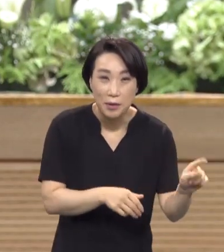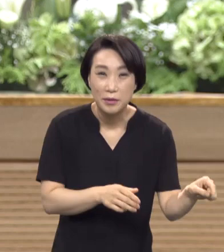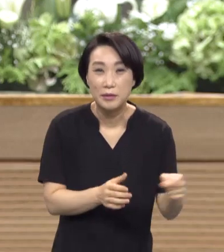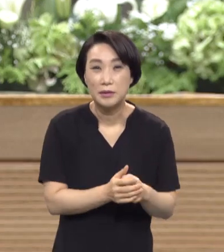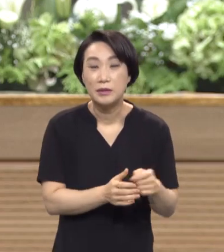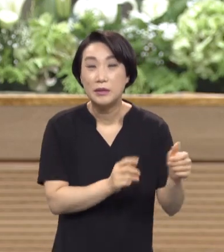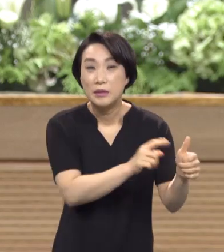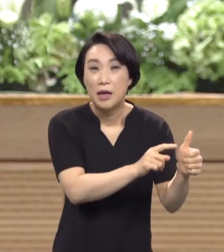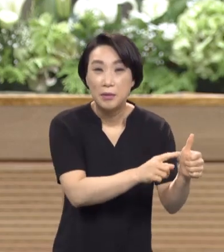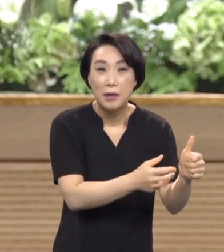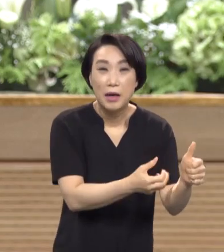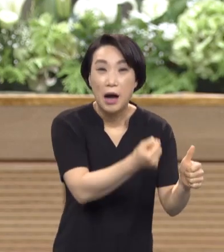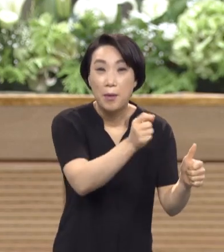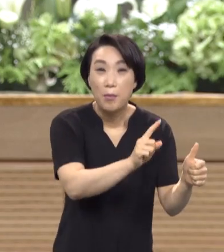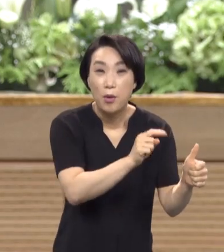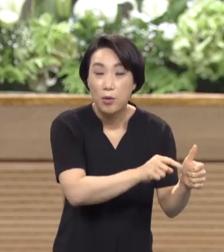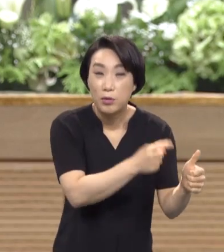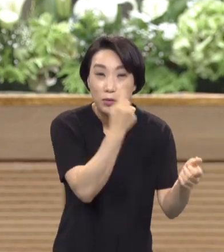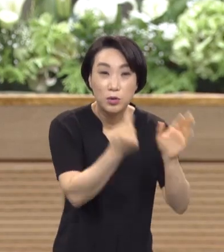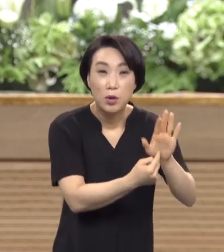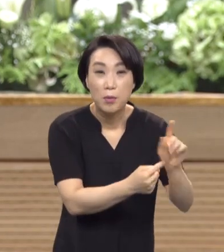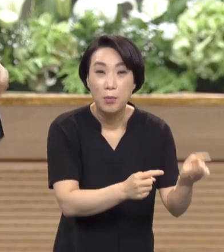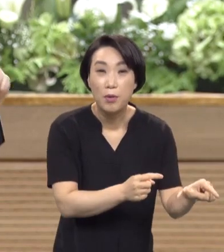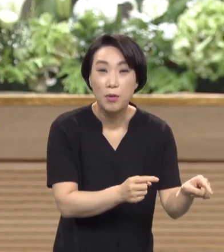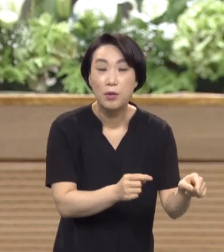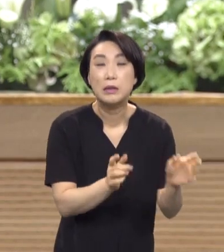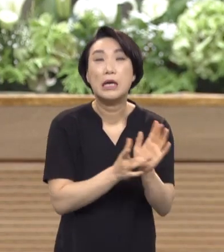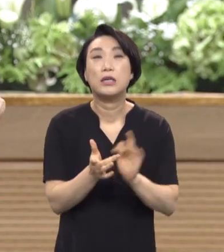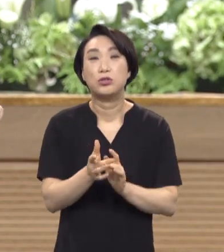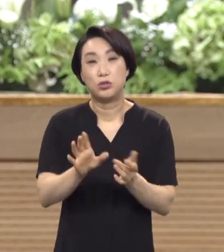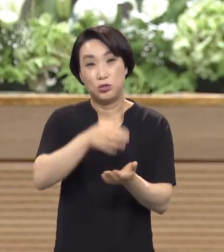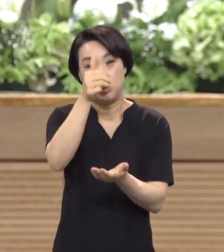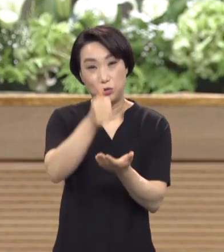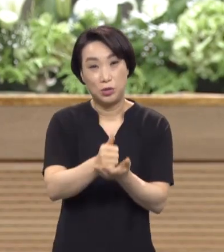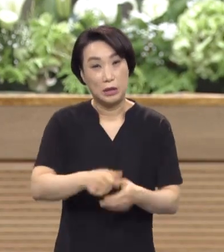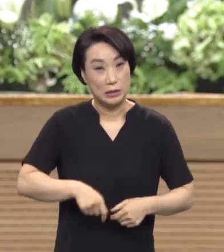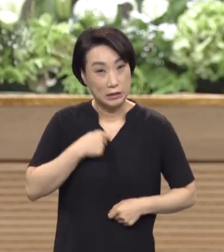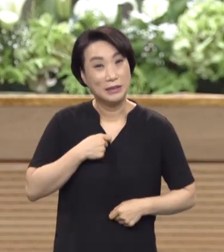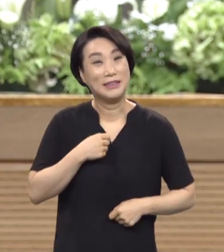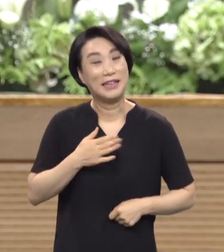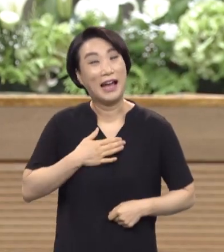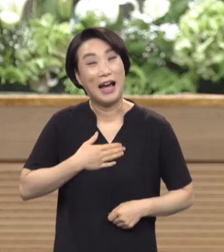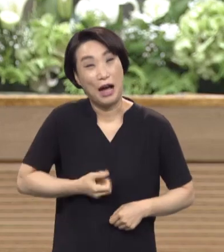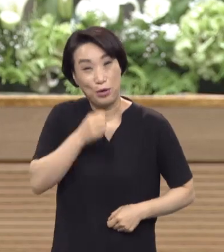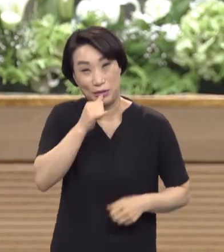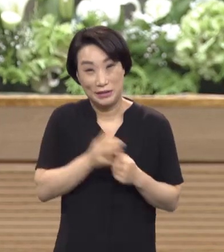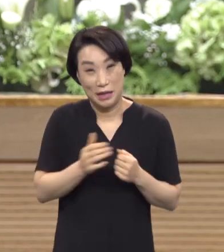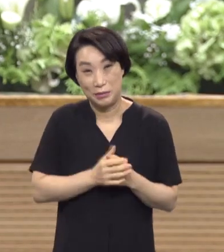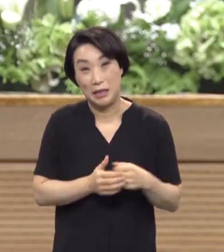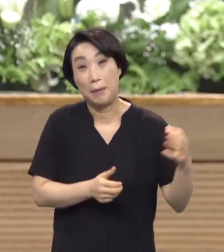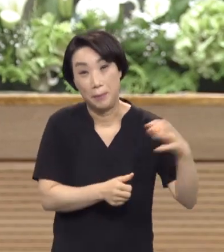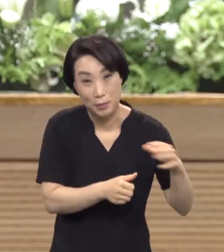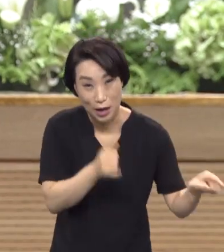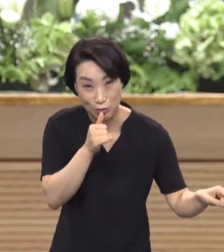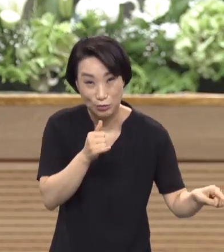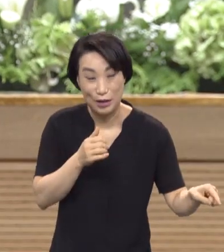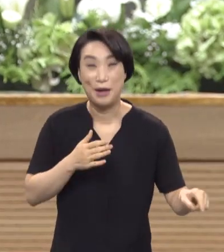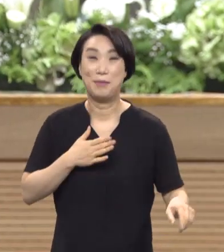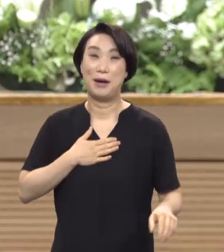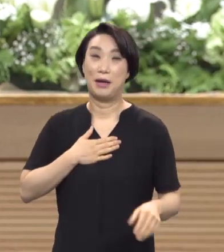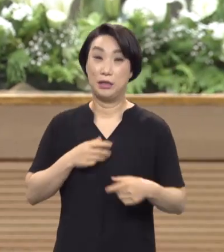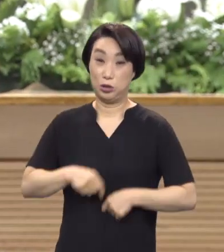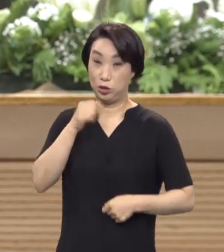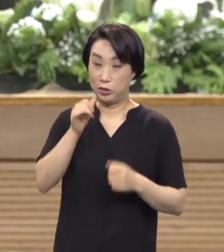그 사람 속에 무엇이 있다는 증거냐? 예수 그리스도의 의가 있다는 증거야. 그럼 의가